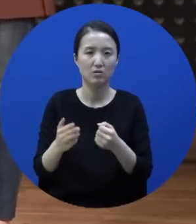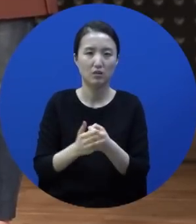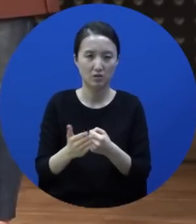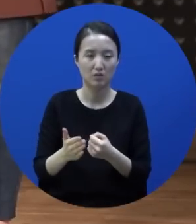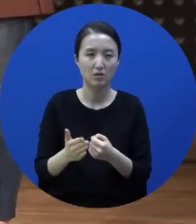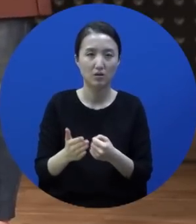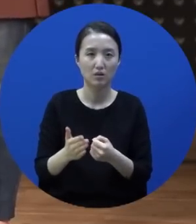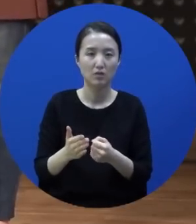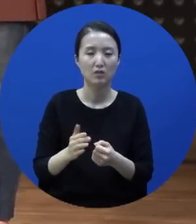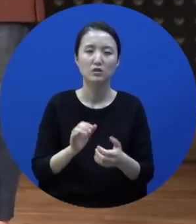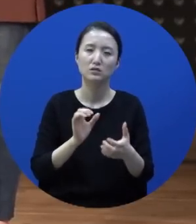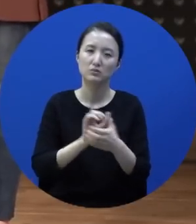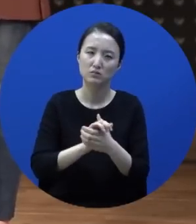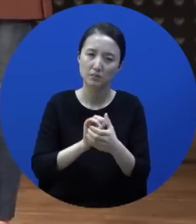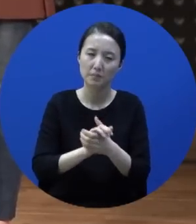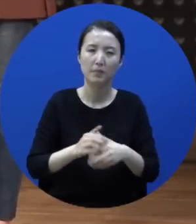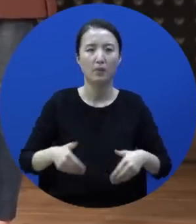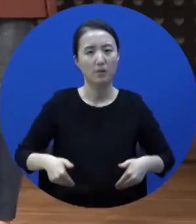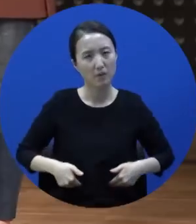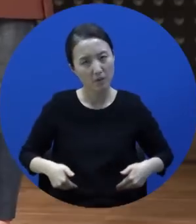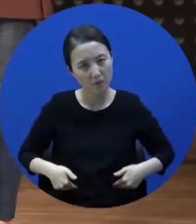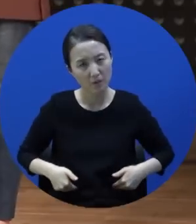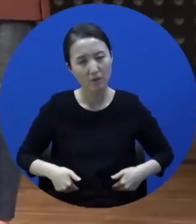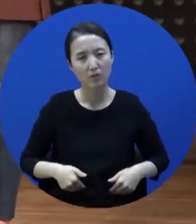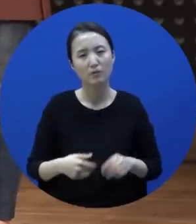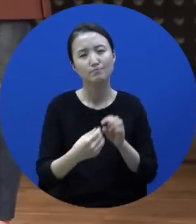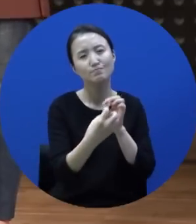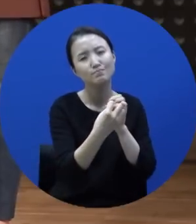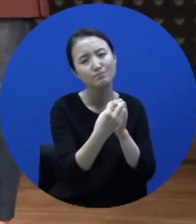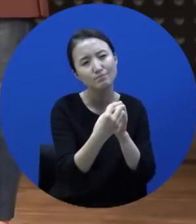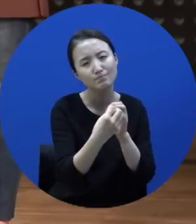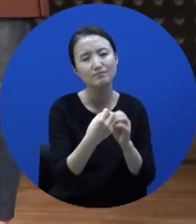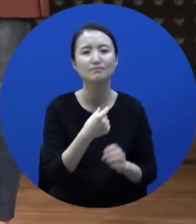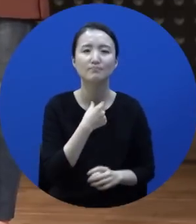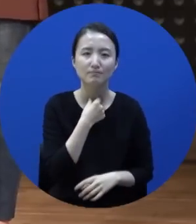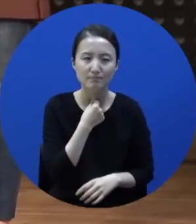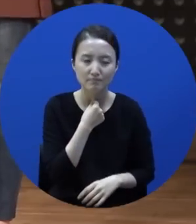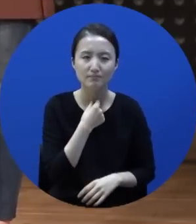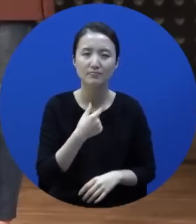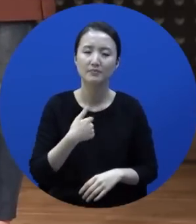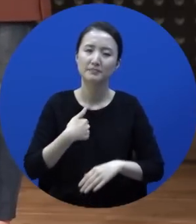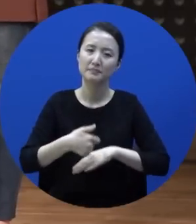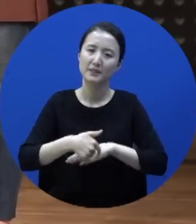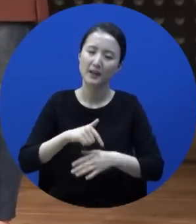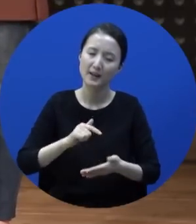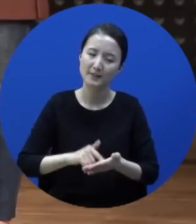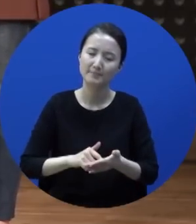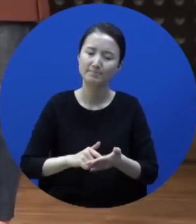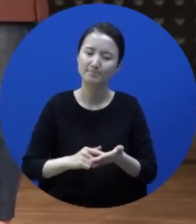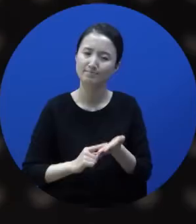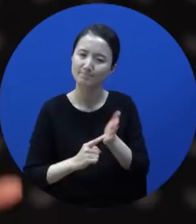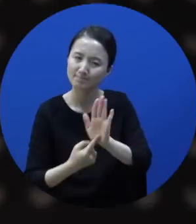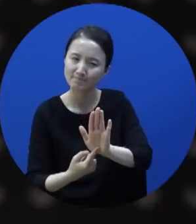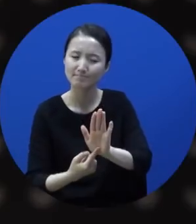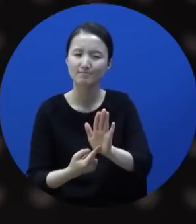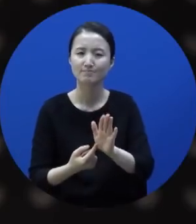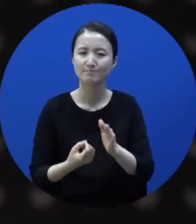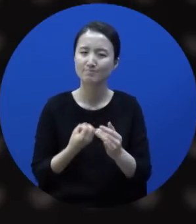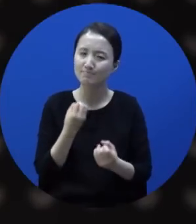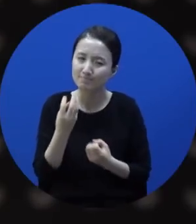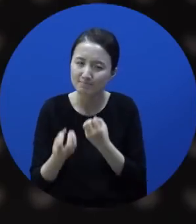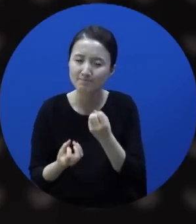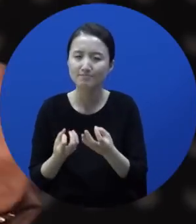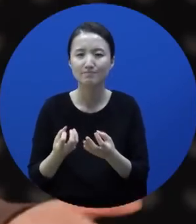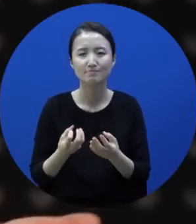외롭고 친구가 필요하고 누군가와 대화하고 싶고 내 속마음을 좀 드러내고 싶고 또 자기 표현의